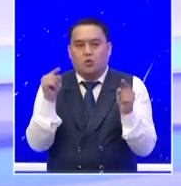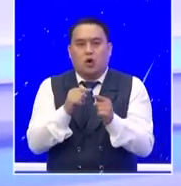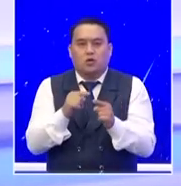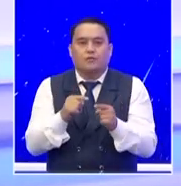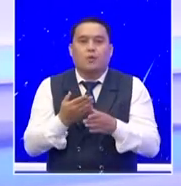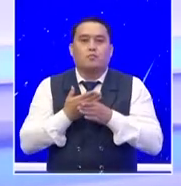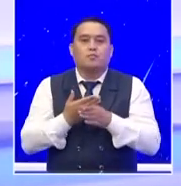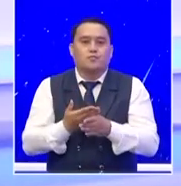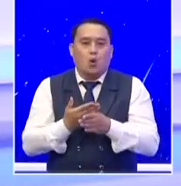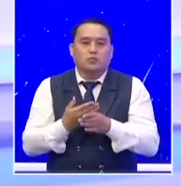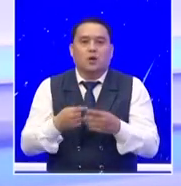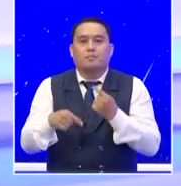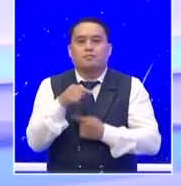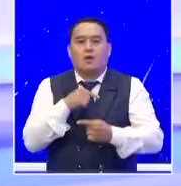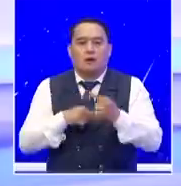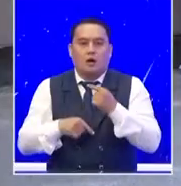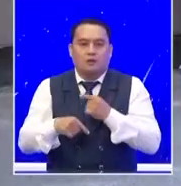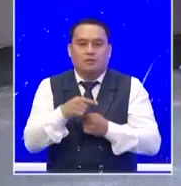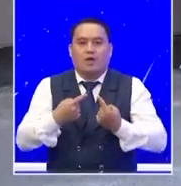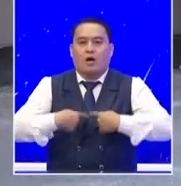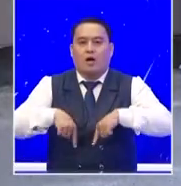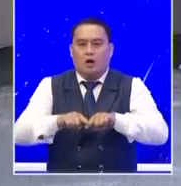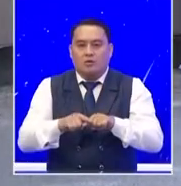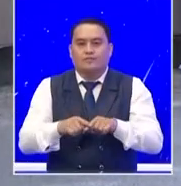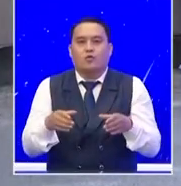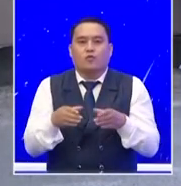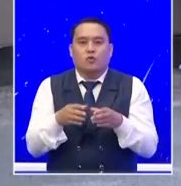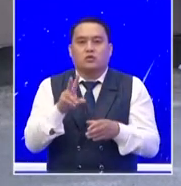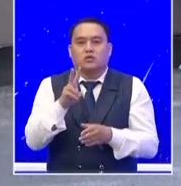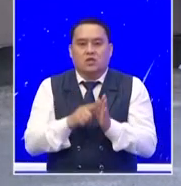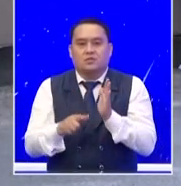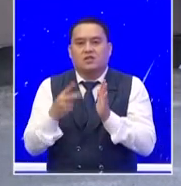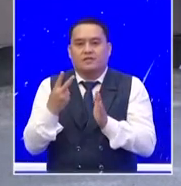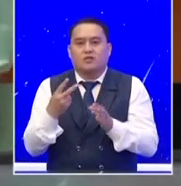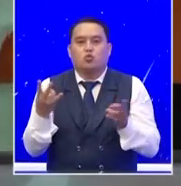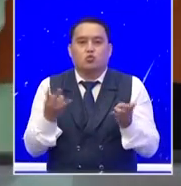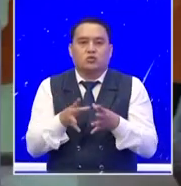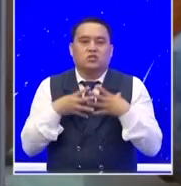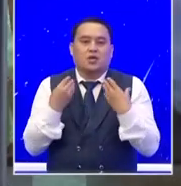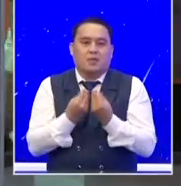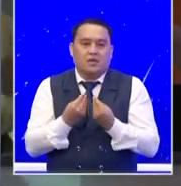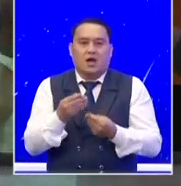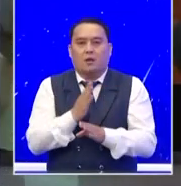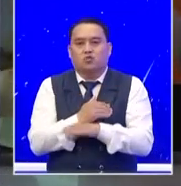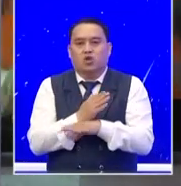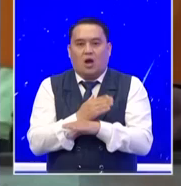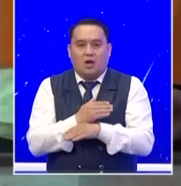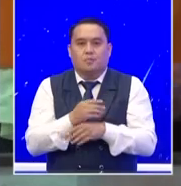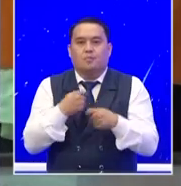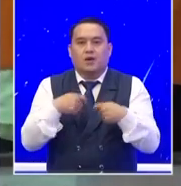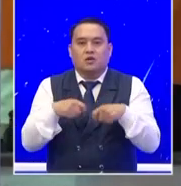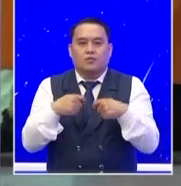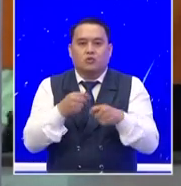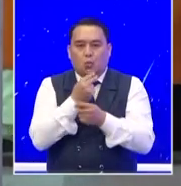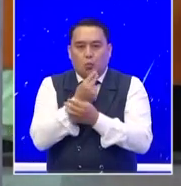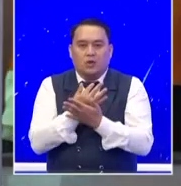Так, гуманитарную помощь от предпринимателей и организации «Халык фонд» получили 72 нуждающихся семей Кавшагая. Продовольственная